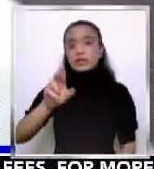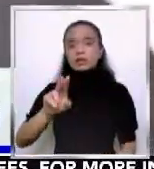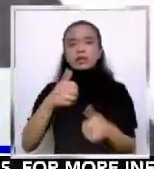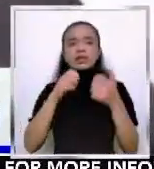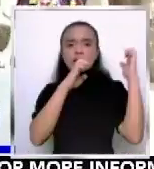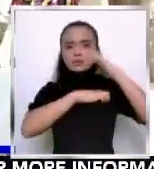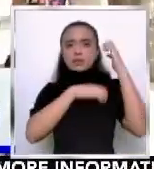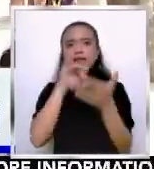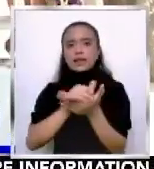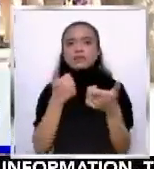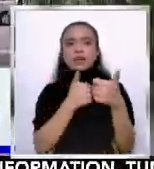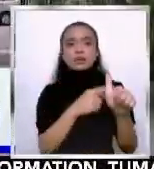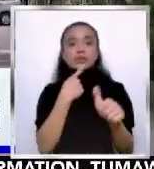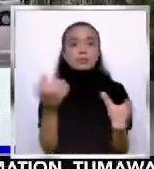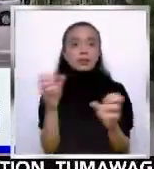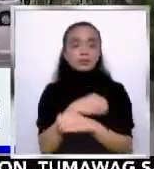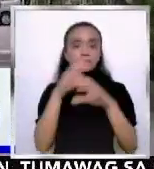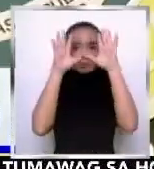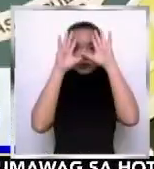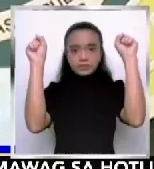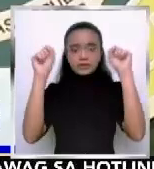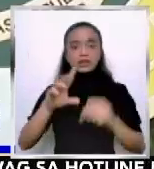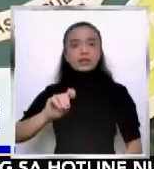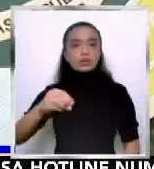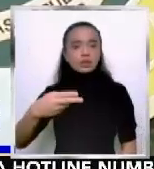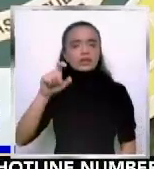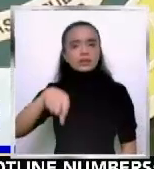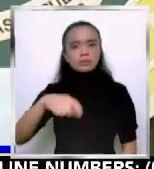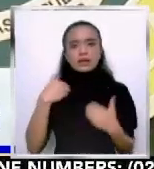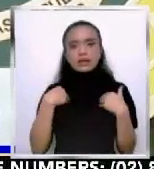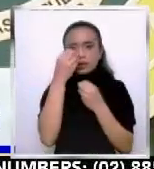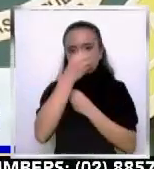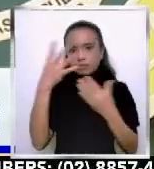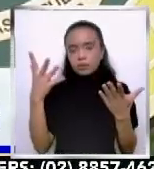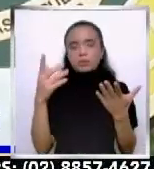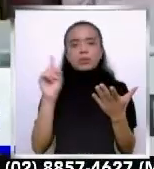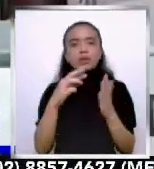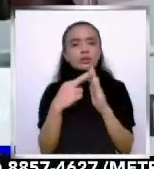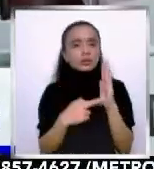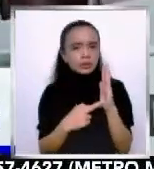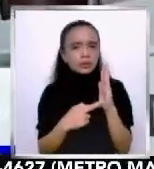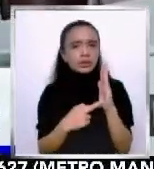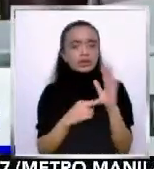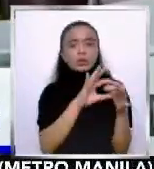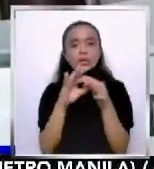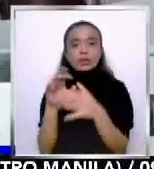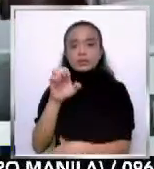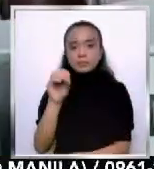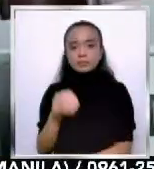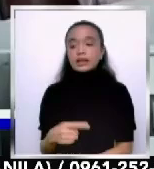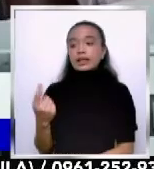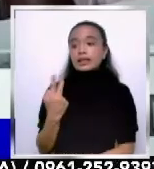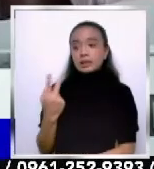ayon sa palasyo at inaatasan ng DOH sa paglabas ng bagong minimum public health standards kaugnay na executive order. We have agreed that the